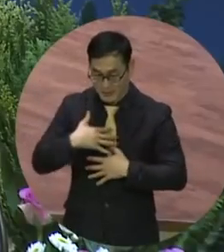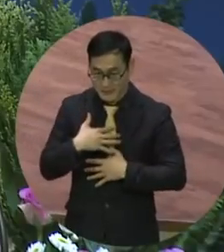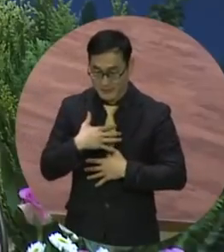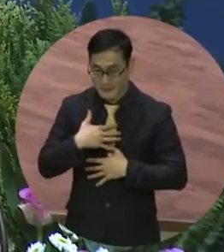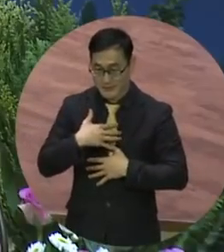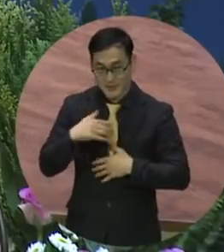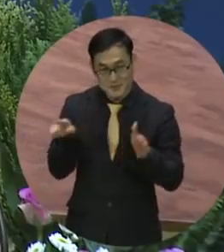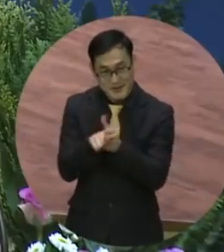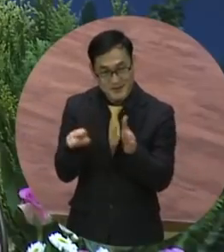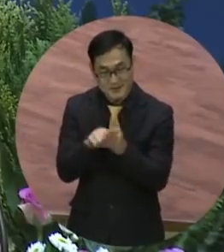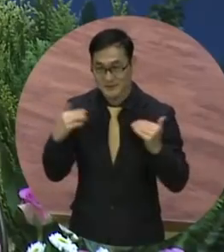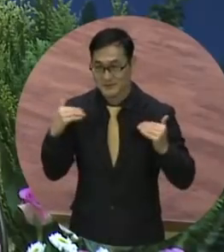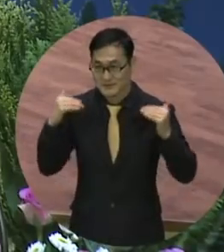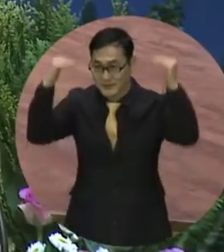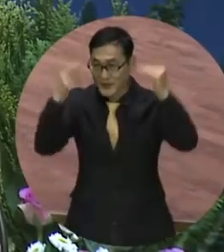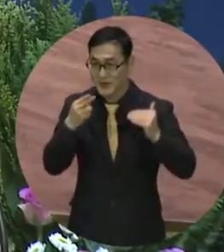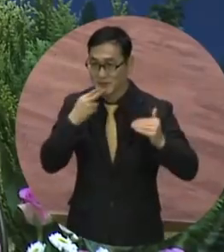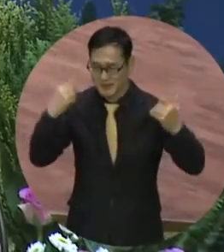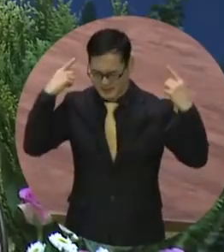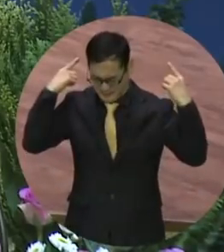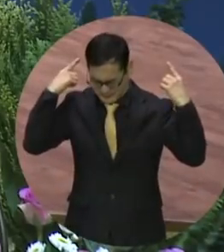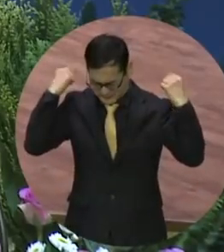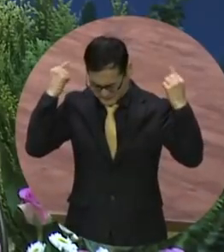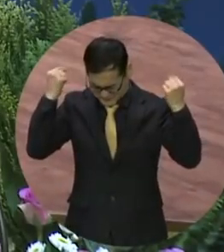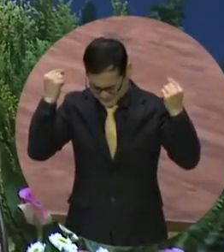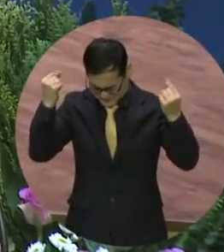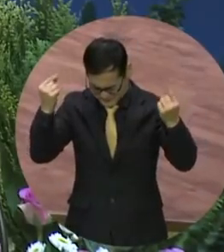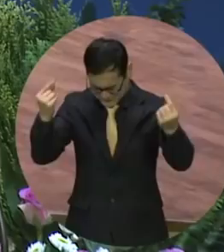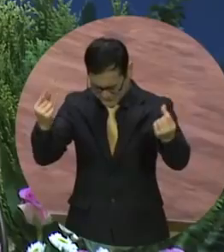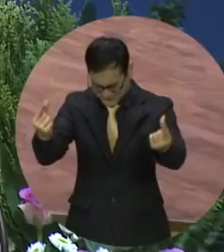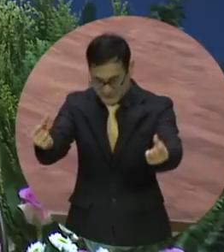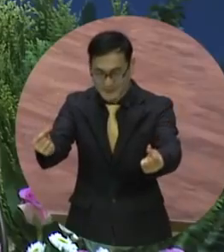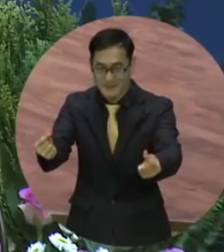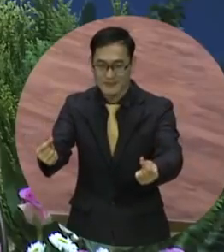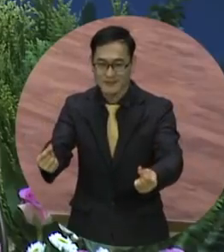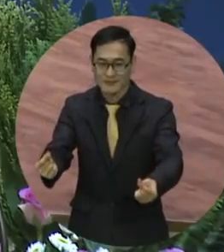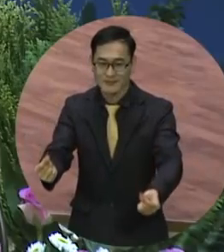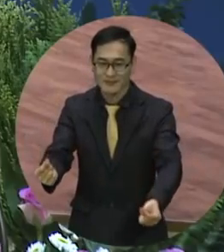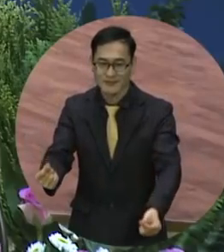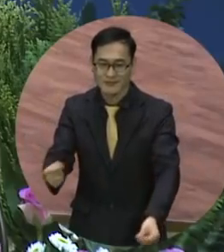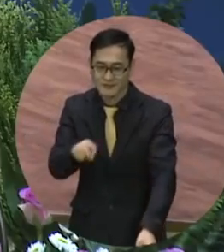신앙이 자라지 않는지 변하지 않는지 참 신기하지요.